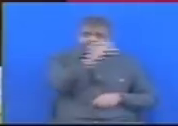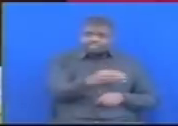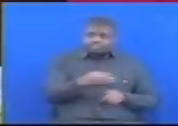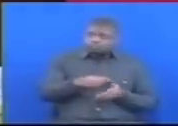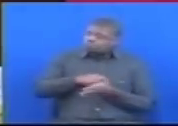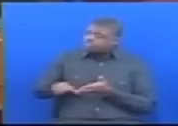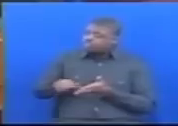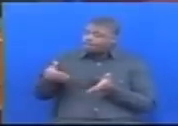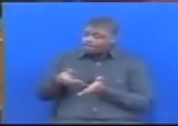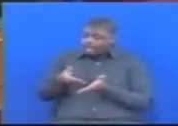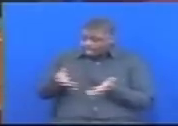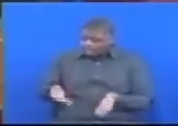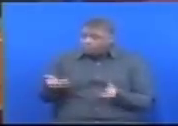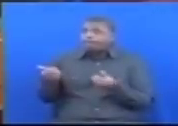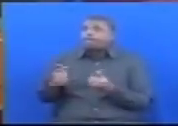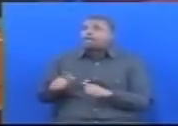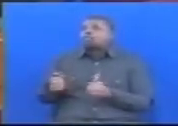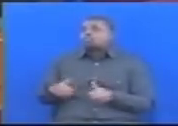mpaka leo?